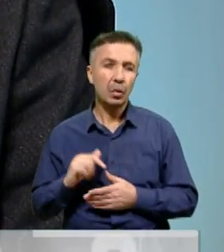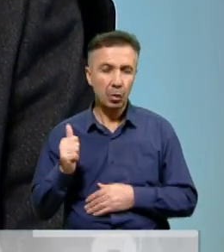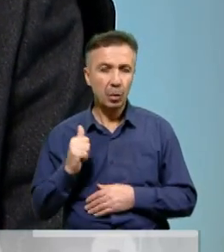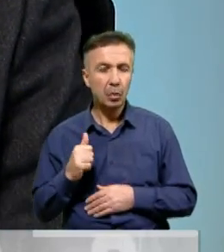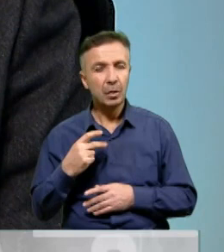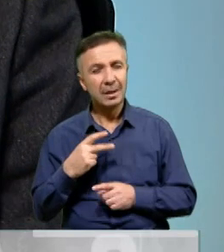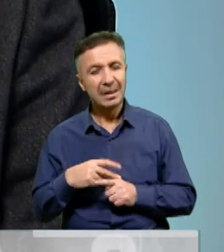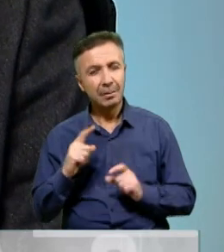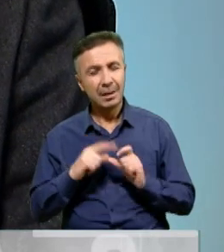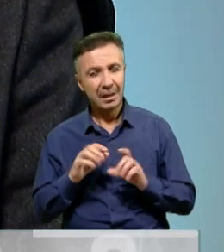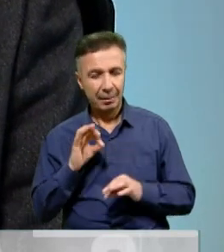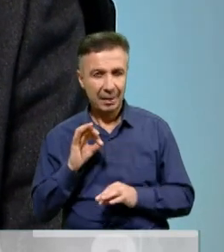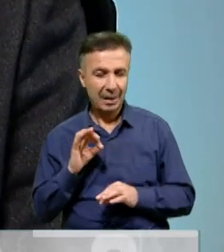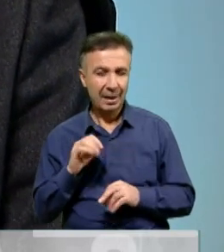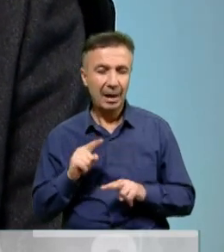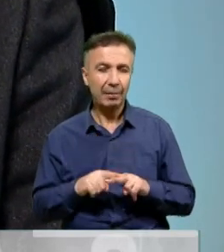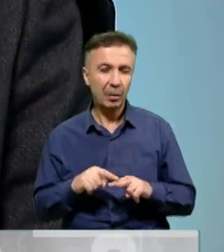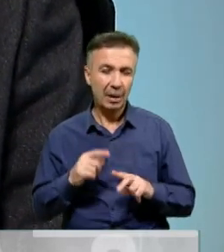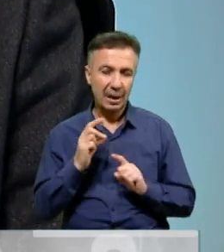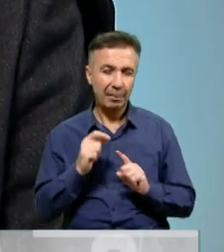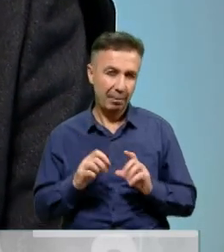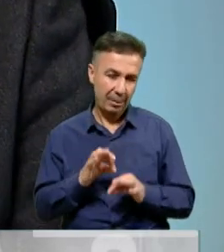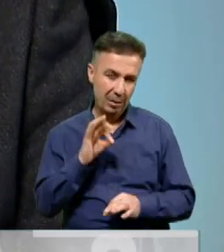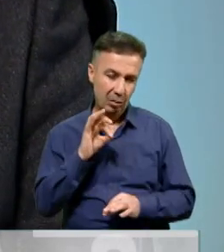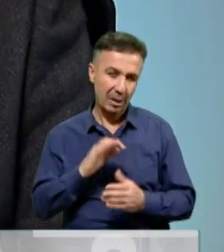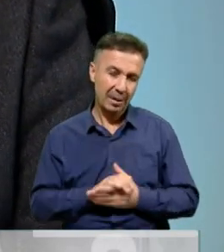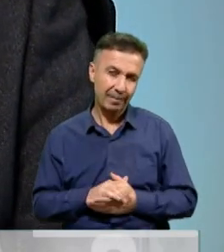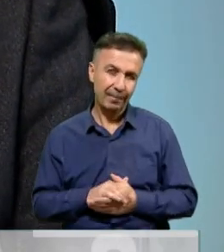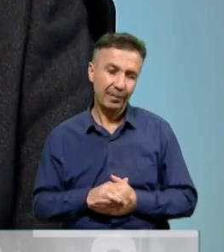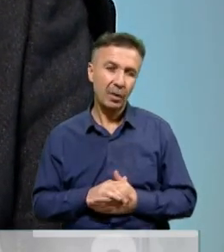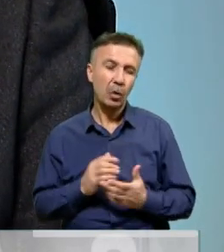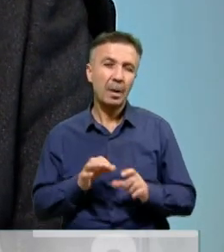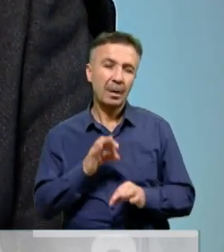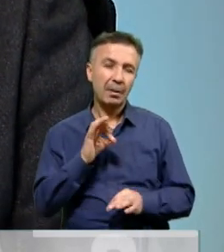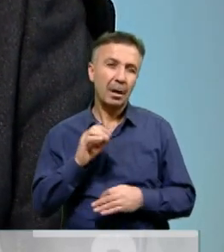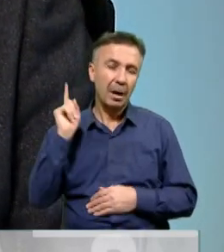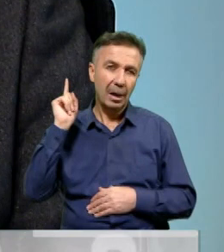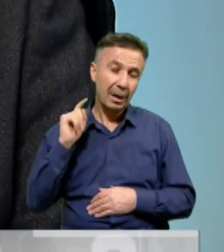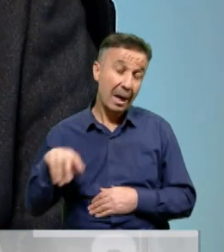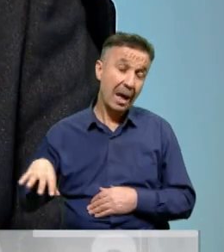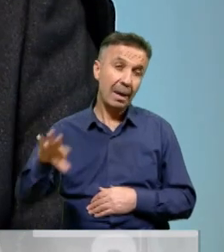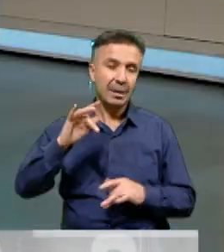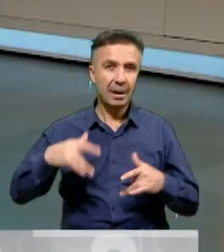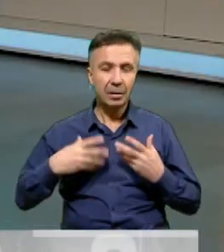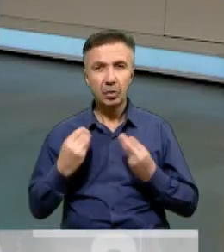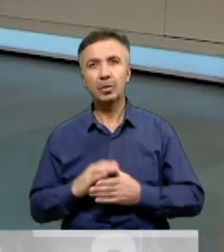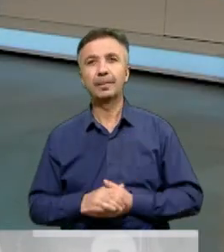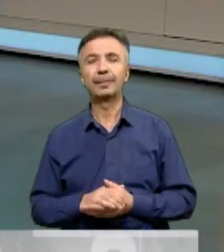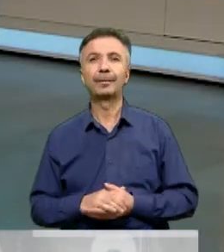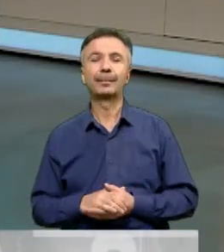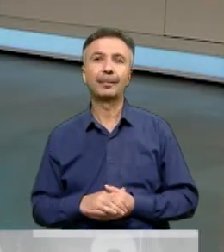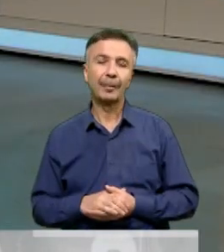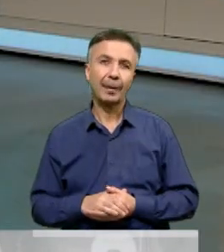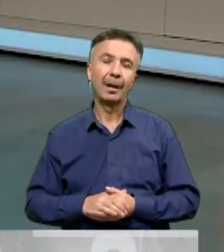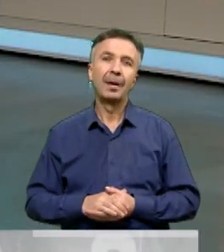Sabitleri, Abdullah İbni Mesudları, Übey bin Kâb'ları, Rabbim hepsinden binlerce defa razı olsun. Eyvallah. Allah razı